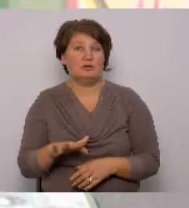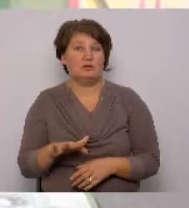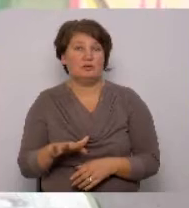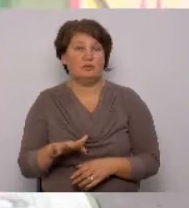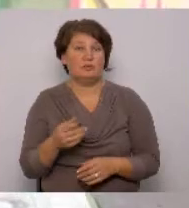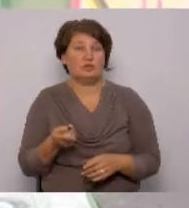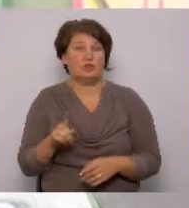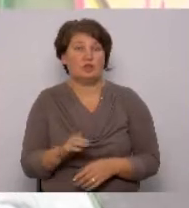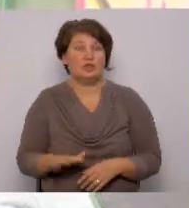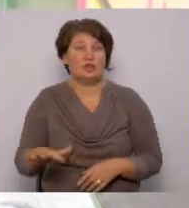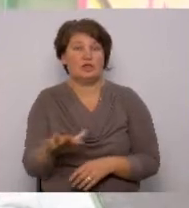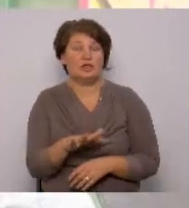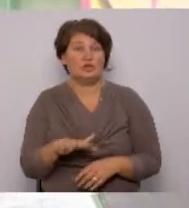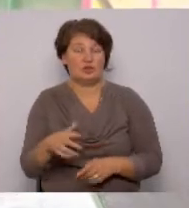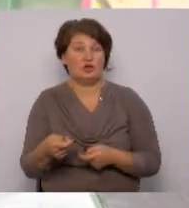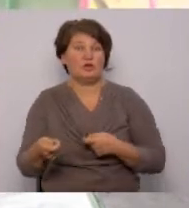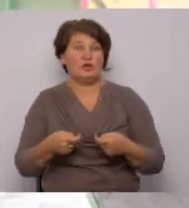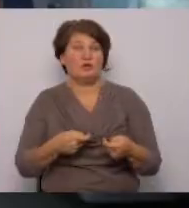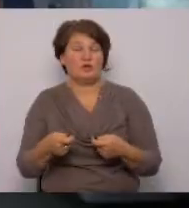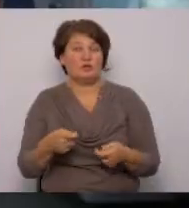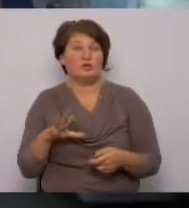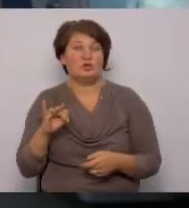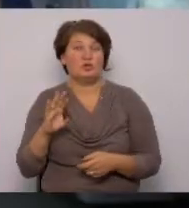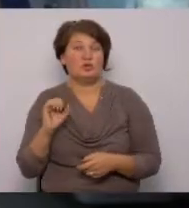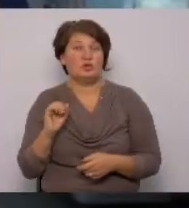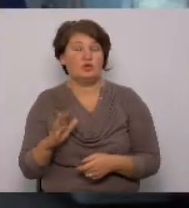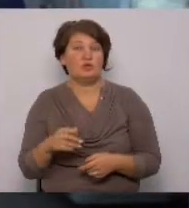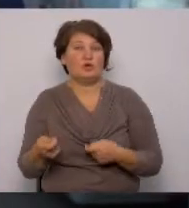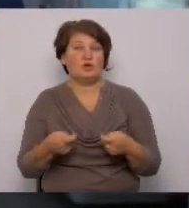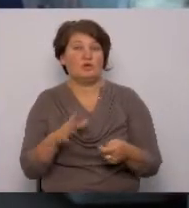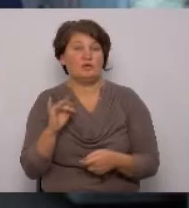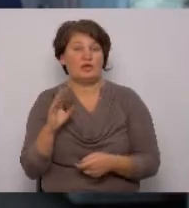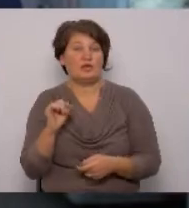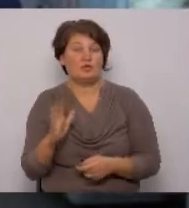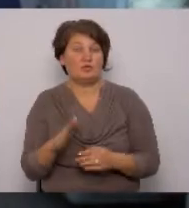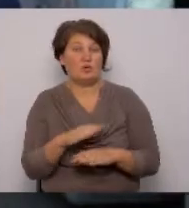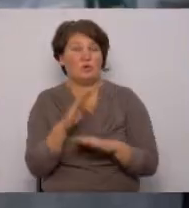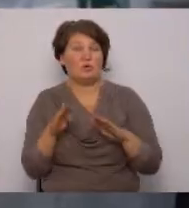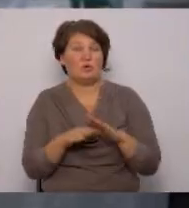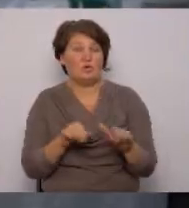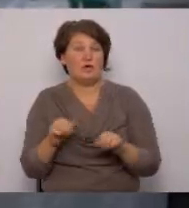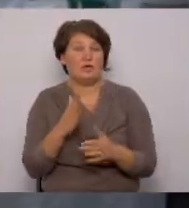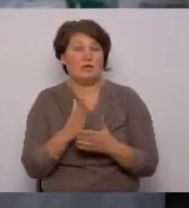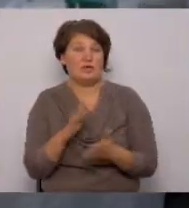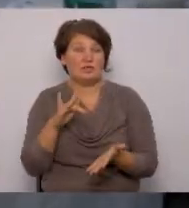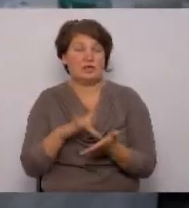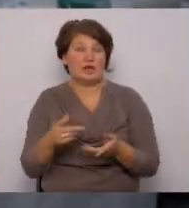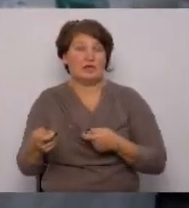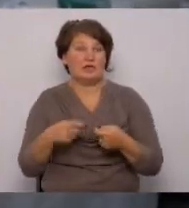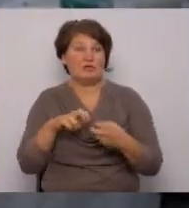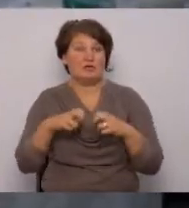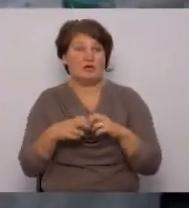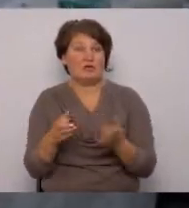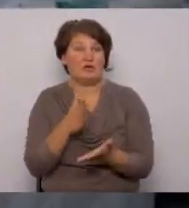Про те, що на території товариства з обмеженою відповідальністю «Торговий сервіс», у підпорядкуванні якого є центральний ринок Івано-Франківська,